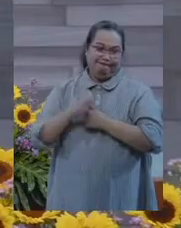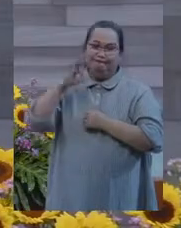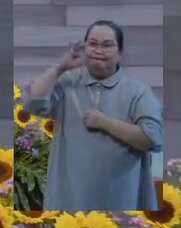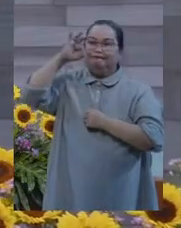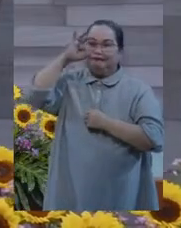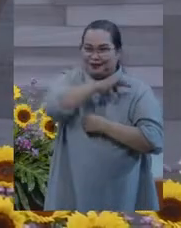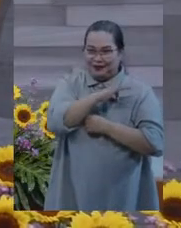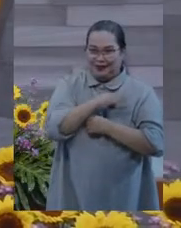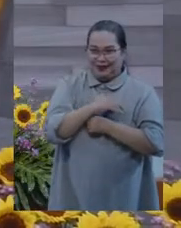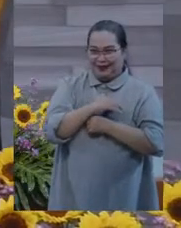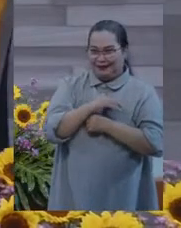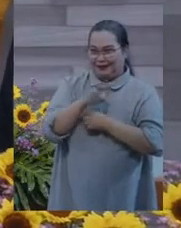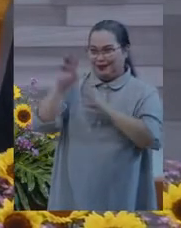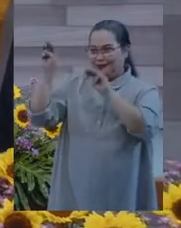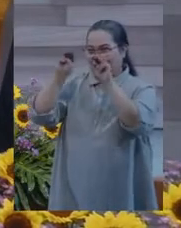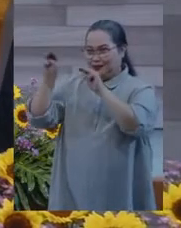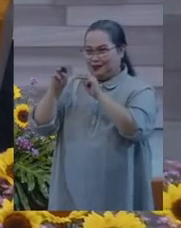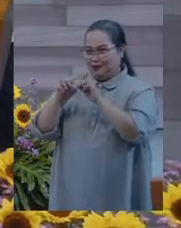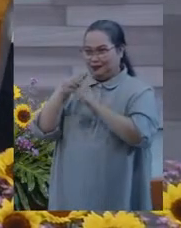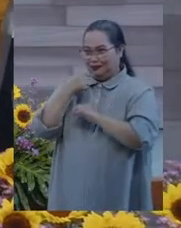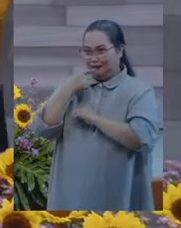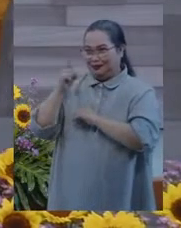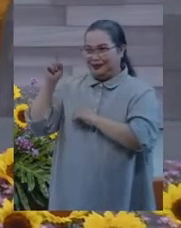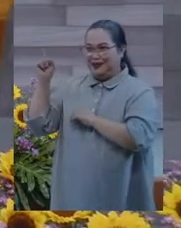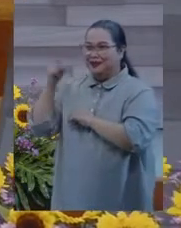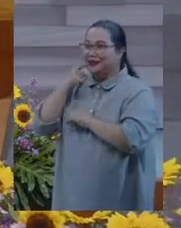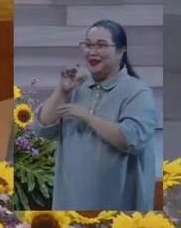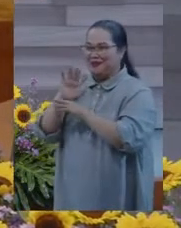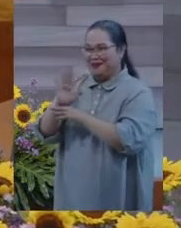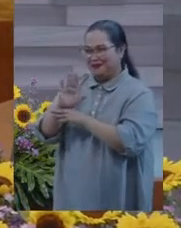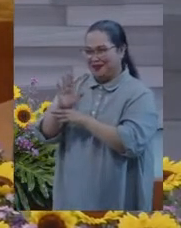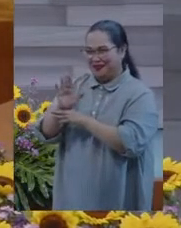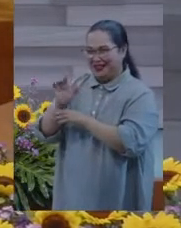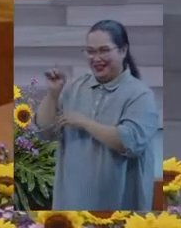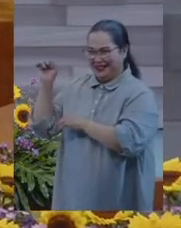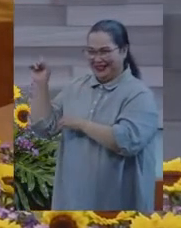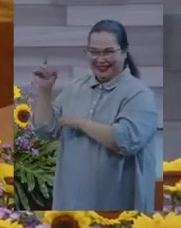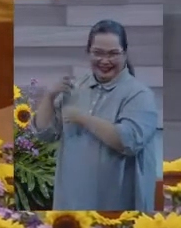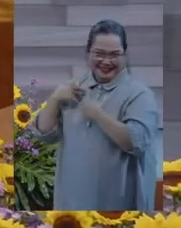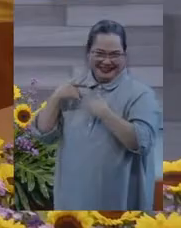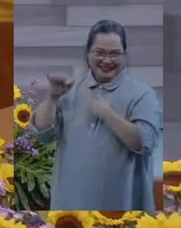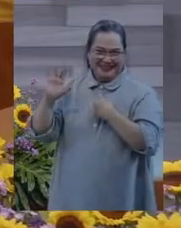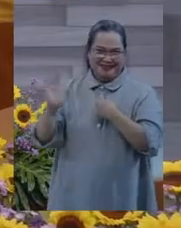mga nakakaalala nung title ng pelikula na yung mga kasing edad ko. No?